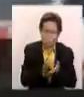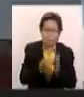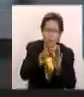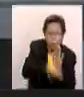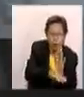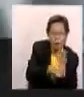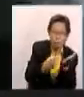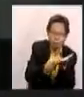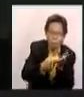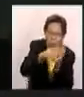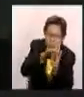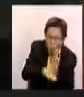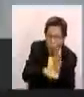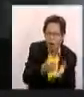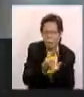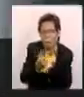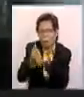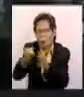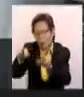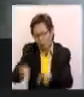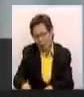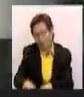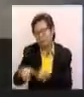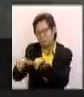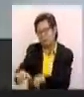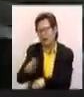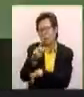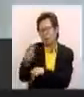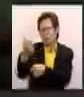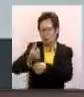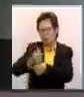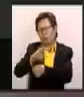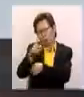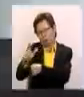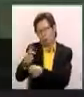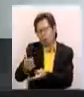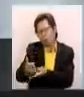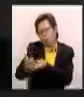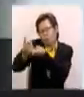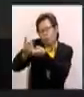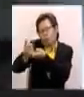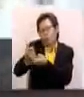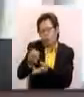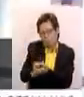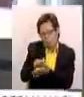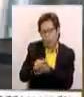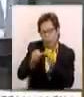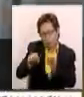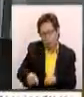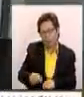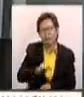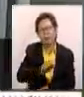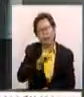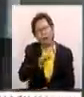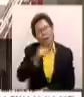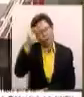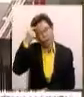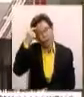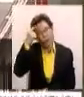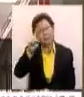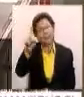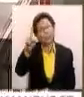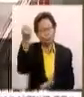rakyat yang tinggal di Kuala Lumpur, yang bekerja di Kuala Lumpur. maka difikirkan ada satu